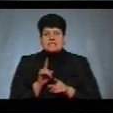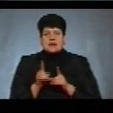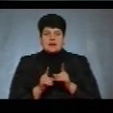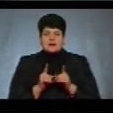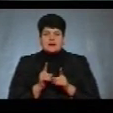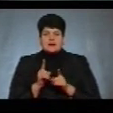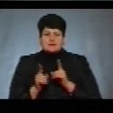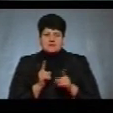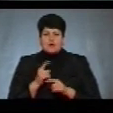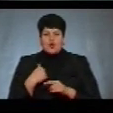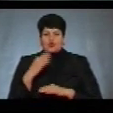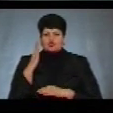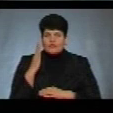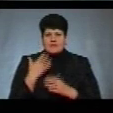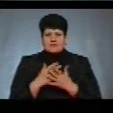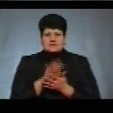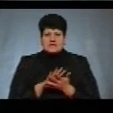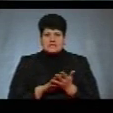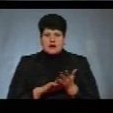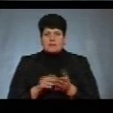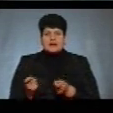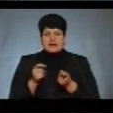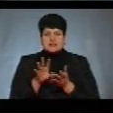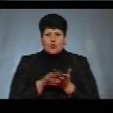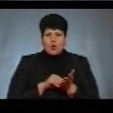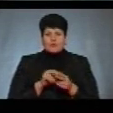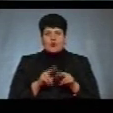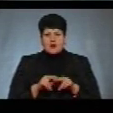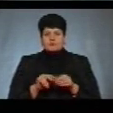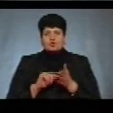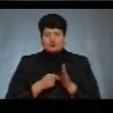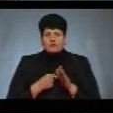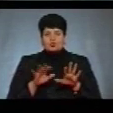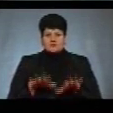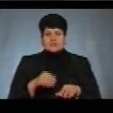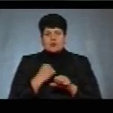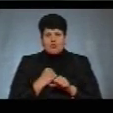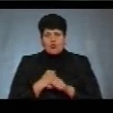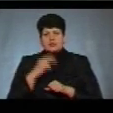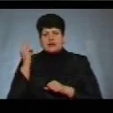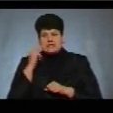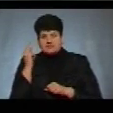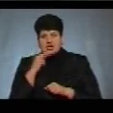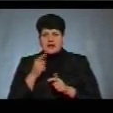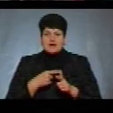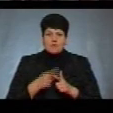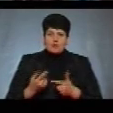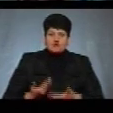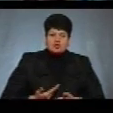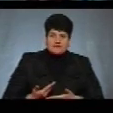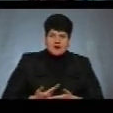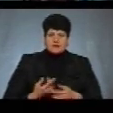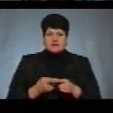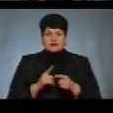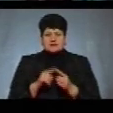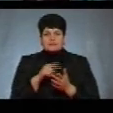цього потрібно написати заяву, принести копію паспорта і довідку з місця роботи, навчання або місця проживання. Це хол